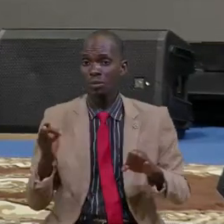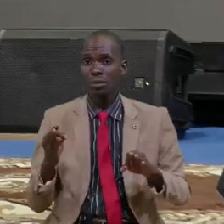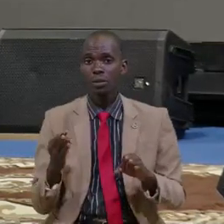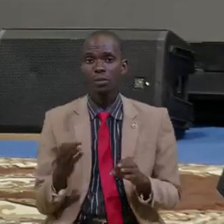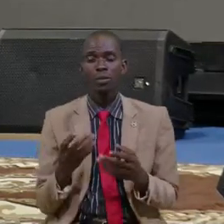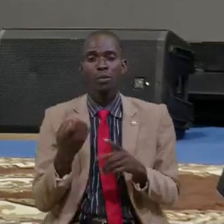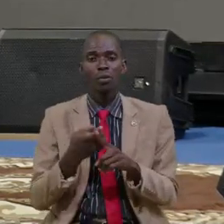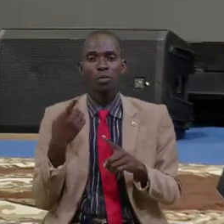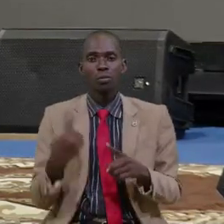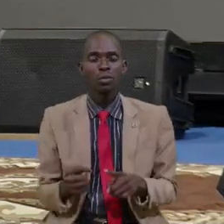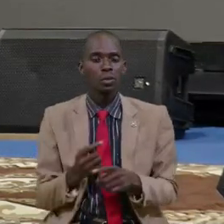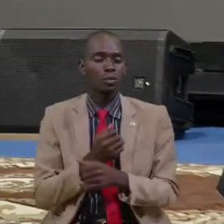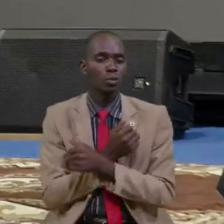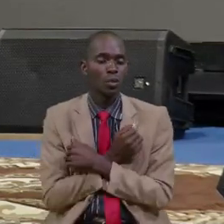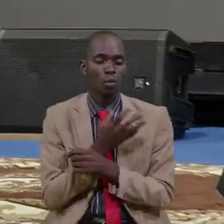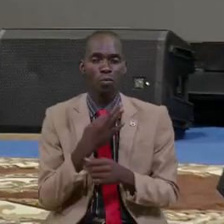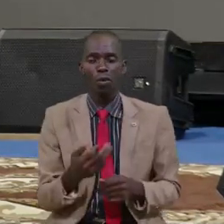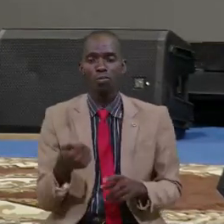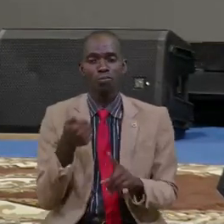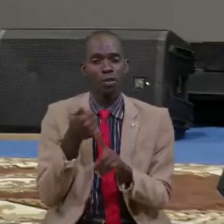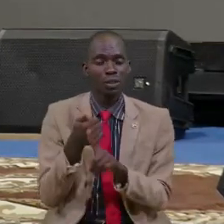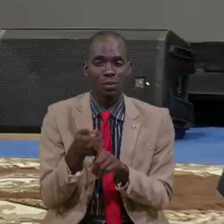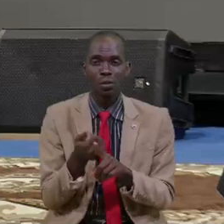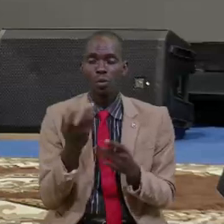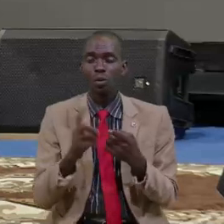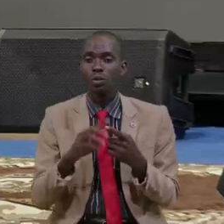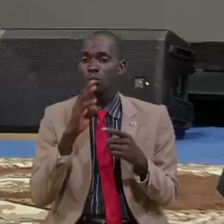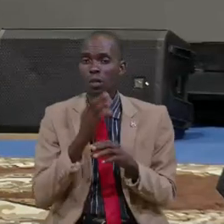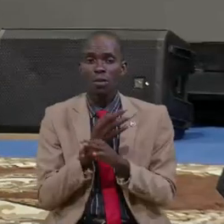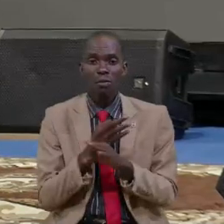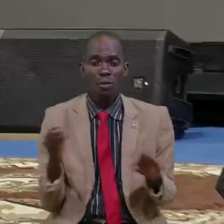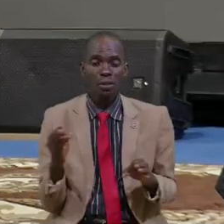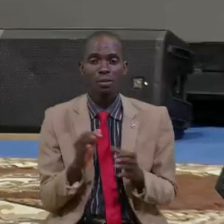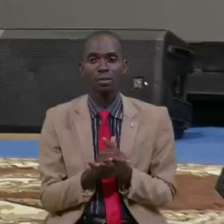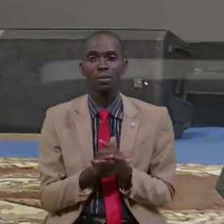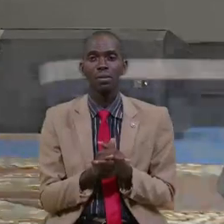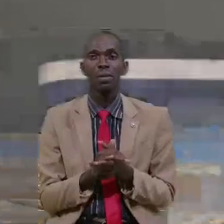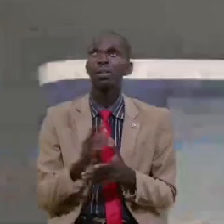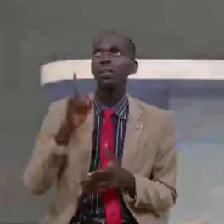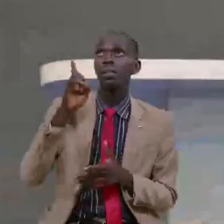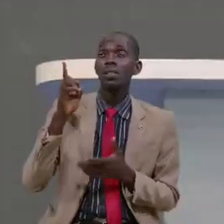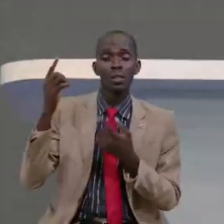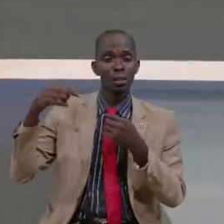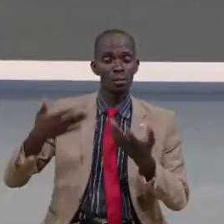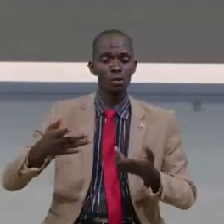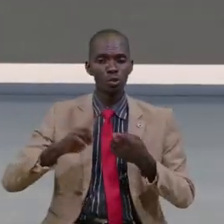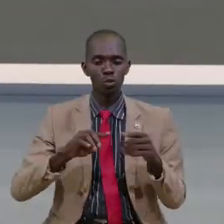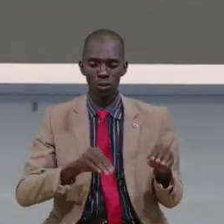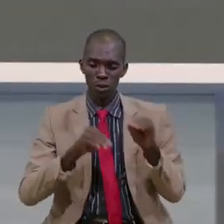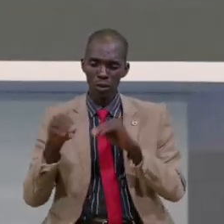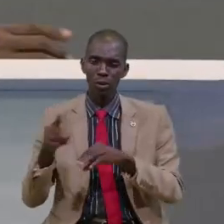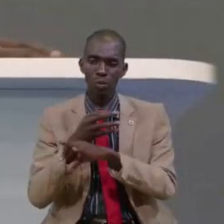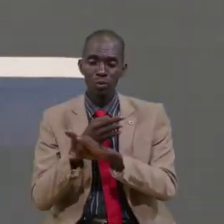corruption. De l'amour du moi. Tu vas être affranchi. Il est là pour